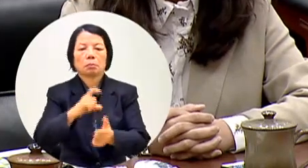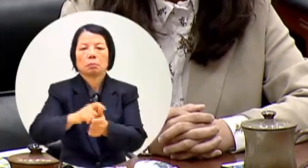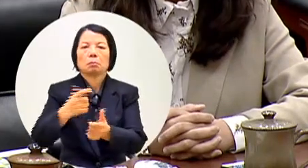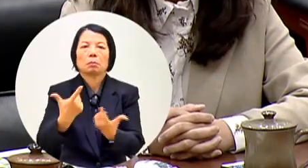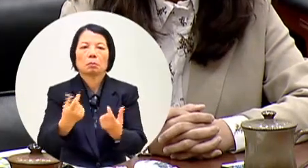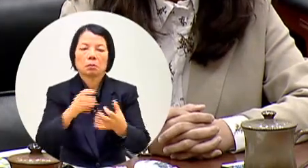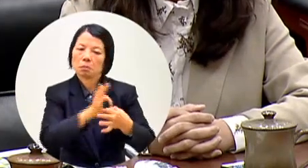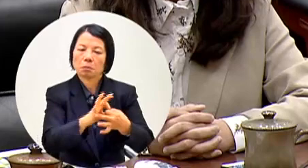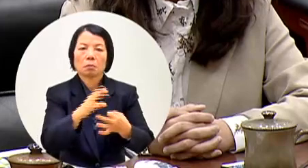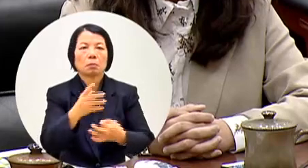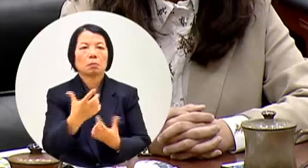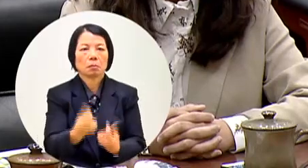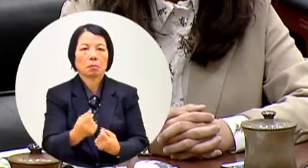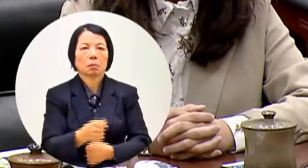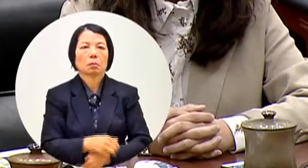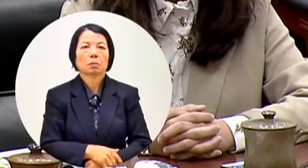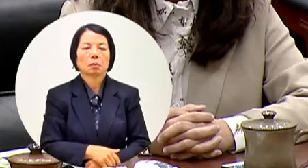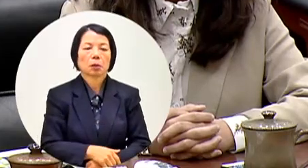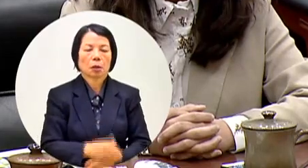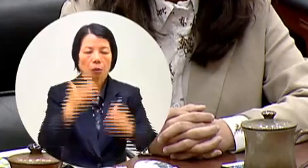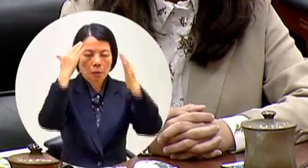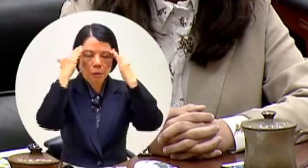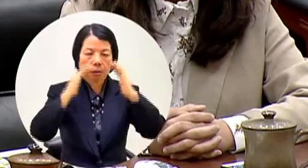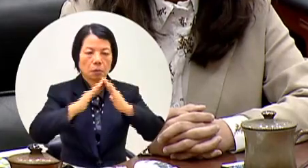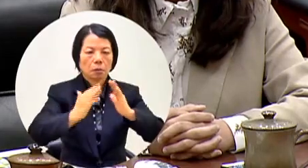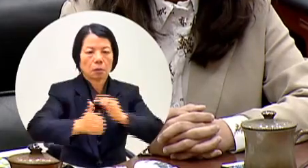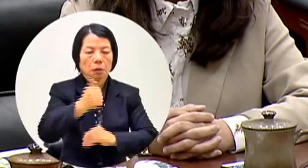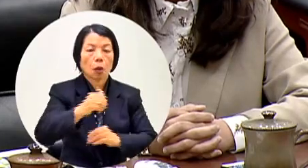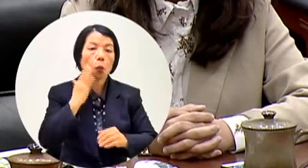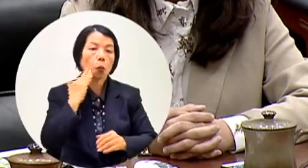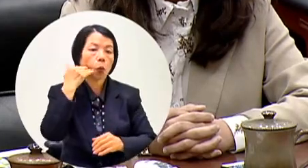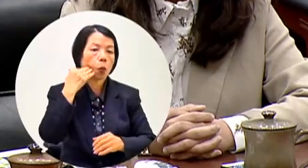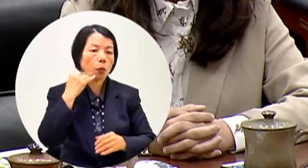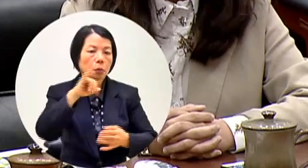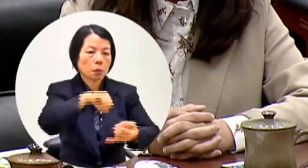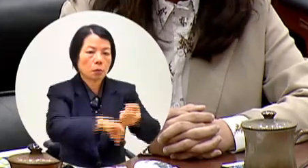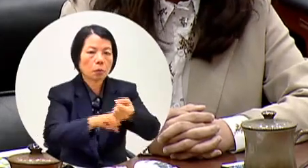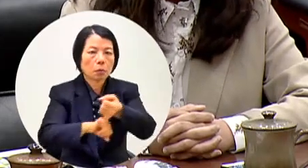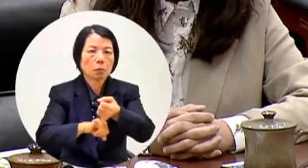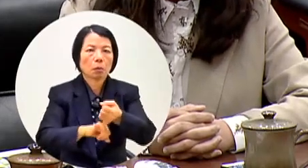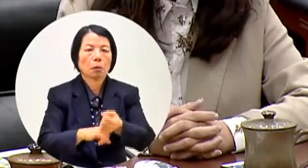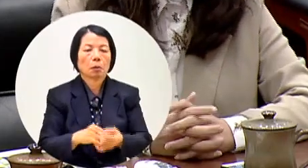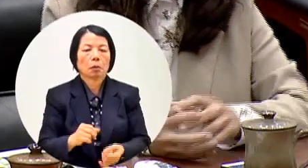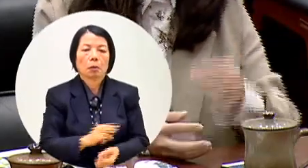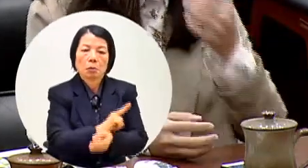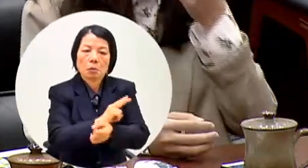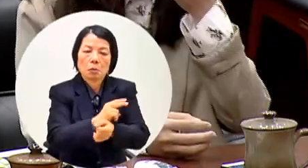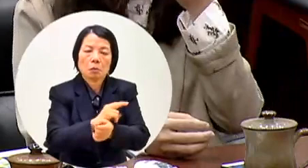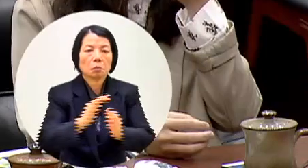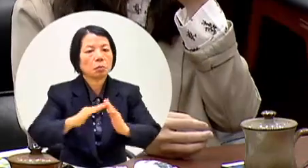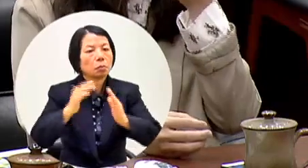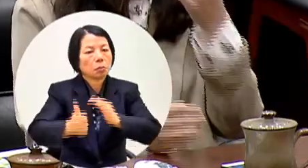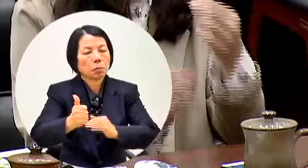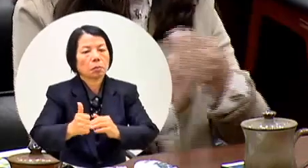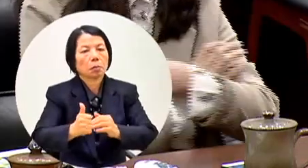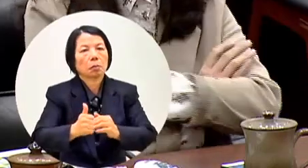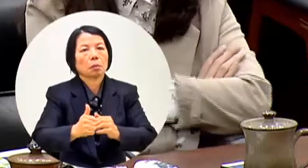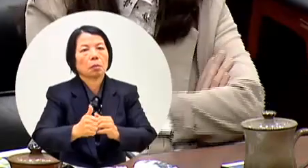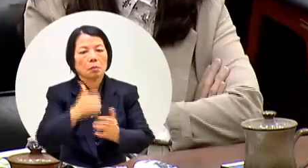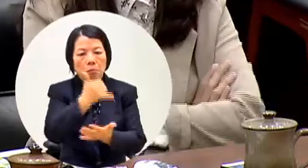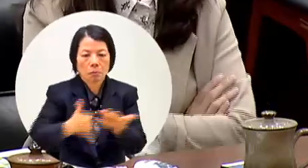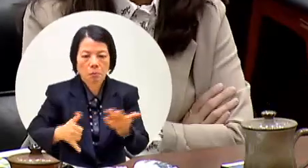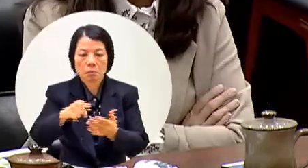最后请教韩市长，就是说今天这个订单如果林市长离开了，这些订单会留下来